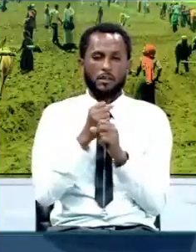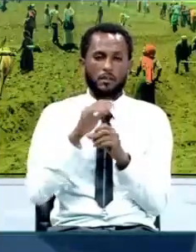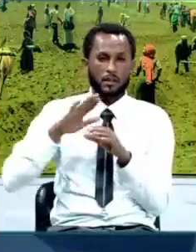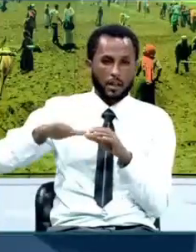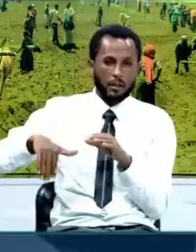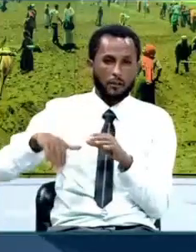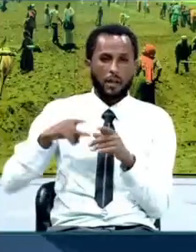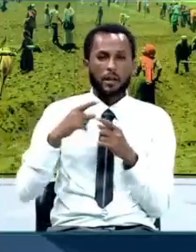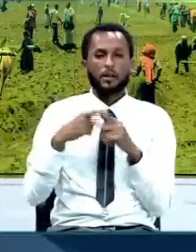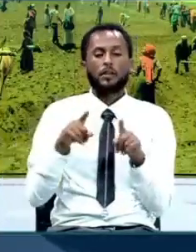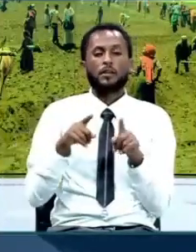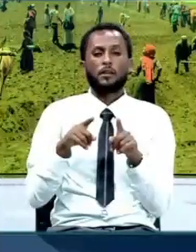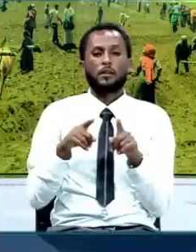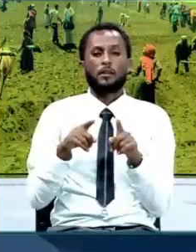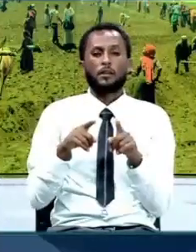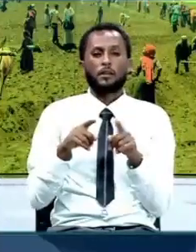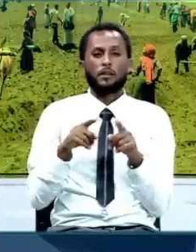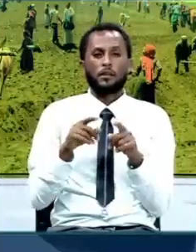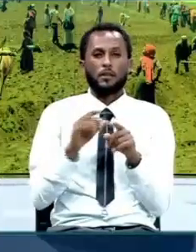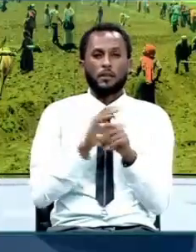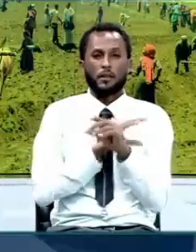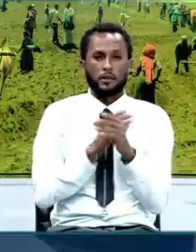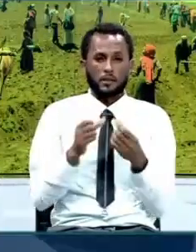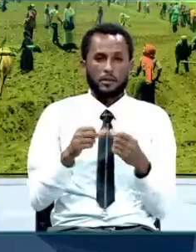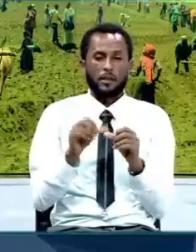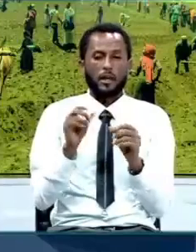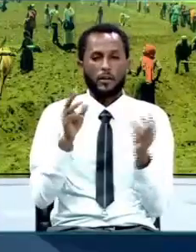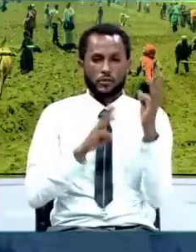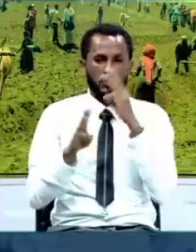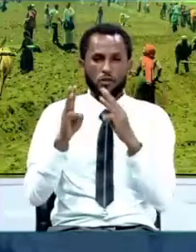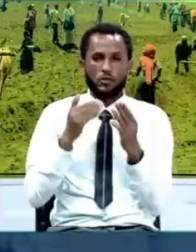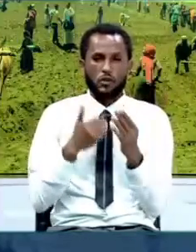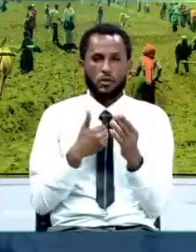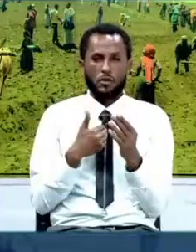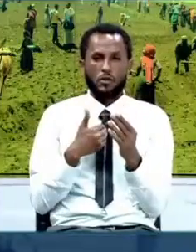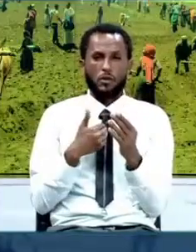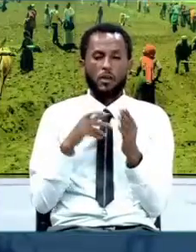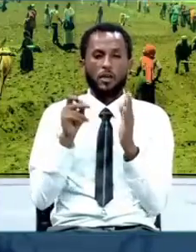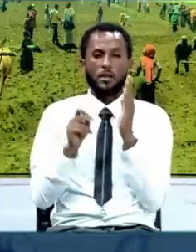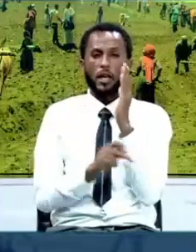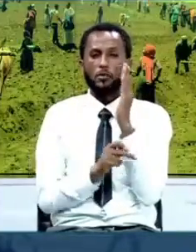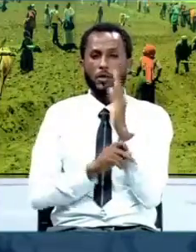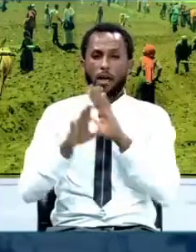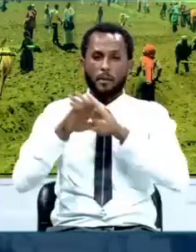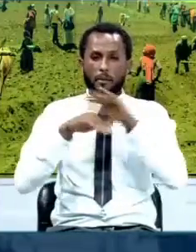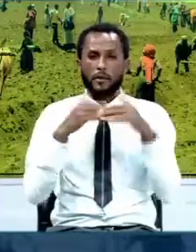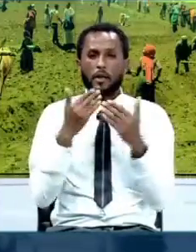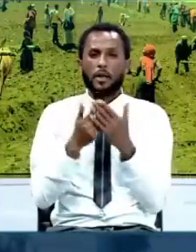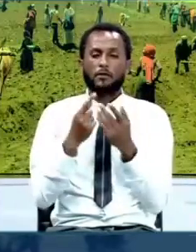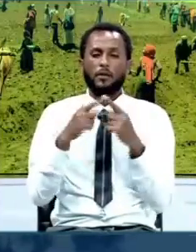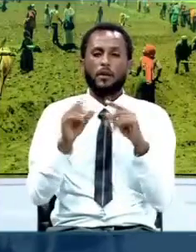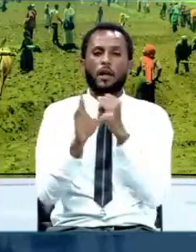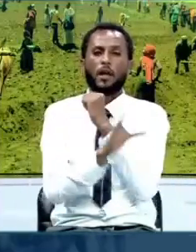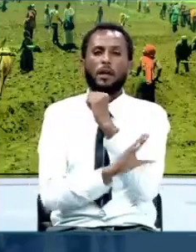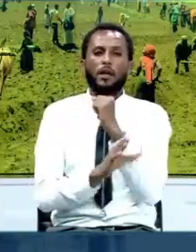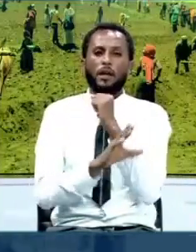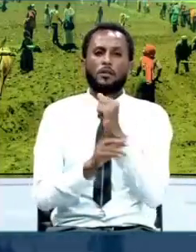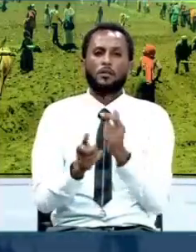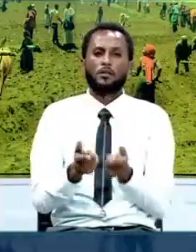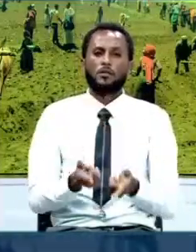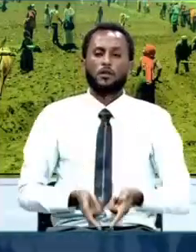ግን ብሓይሊ ኣብ ፀገም ኣብ ችግር ኣብ ጥሜት እዩ ዘሎ። ዳያስፖራ ጠቕላላ ኣብ ዝተፈላለዩ ሃገራት ዝነብሩ